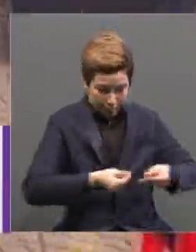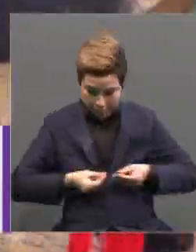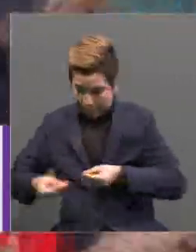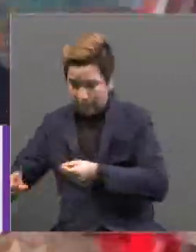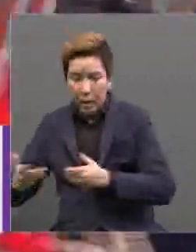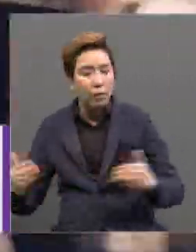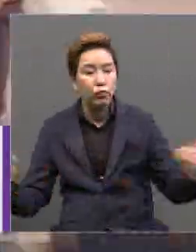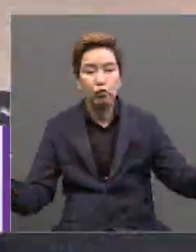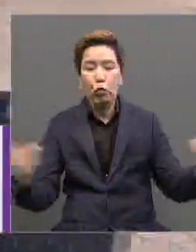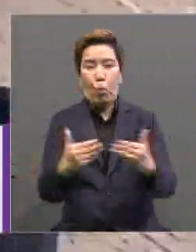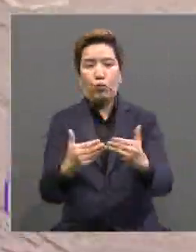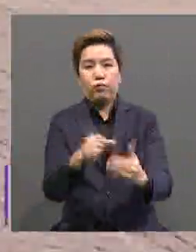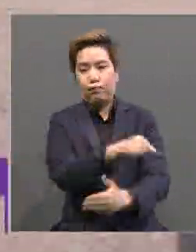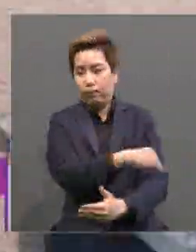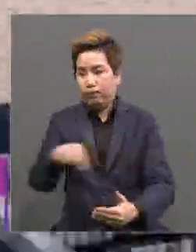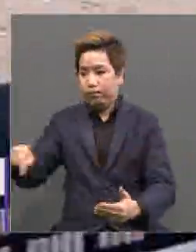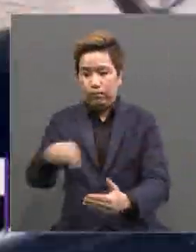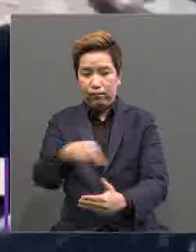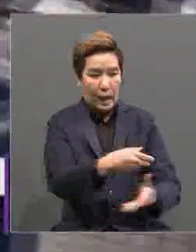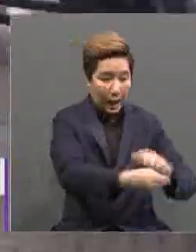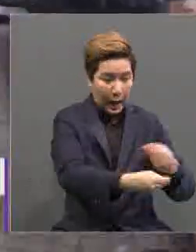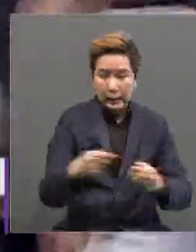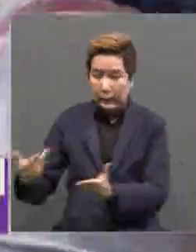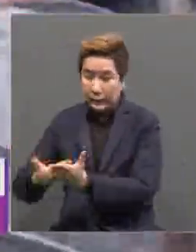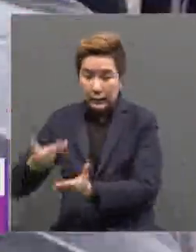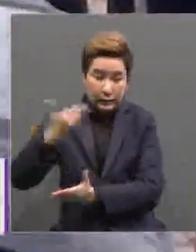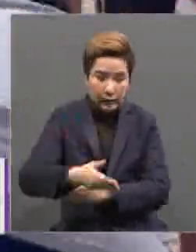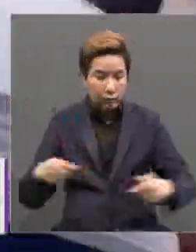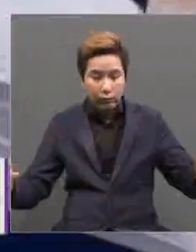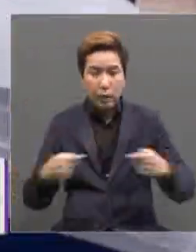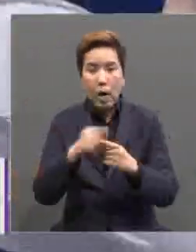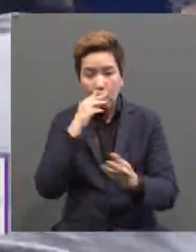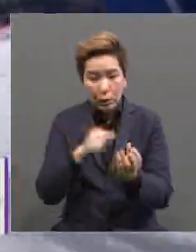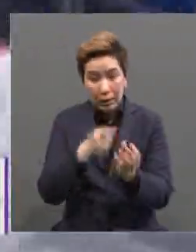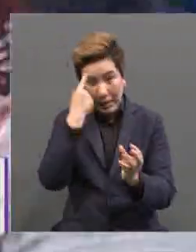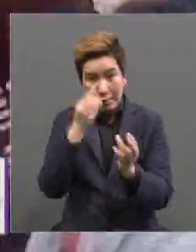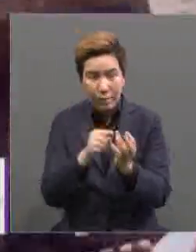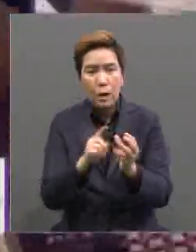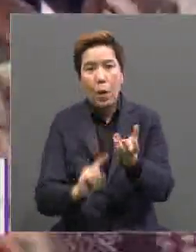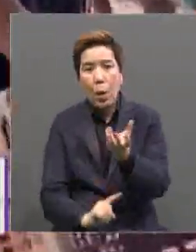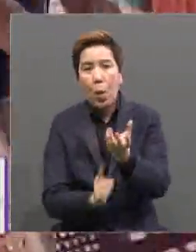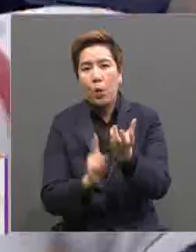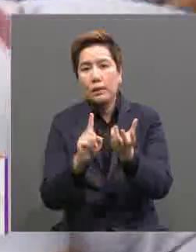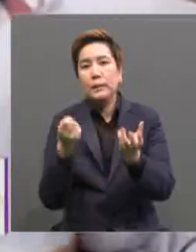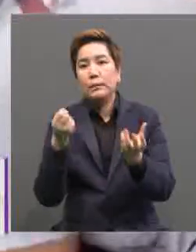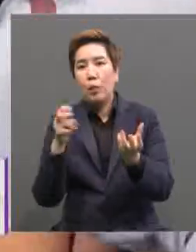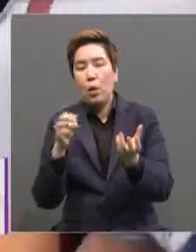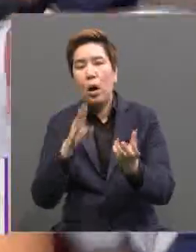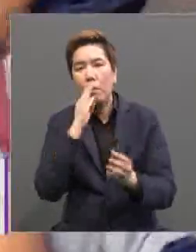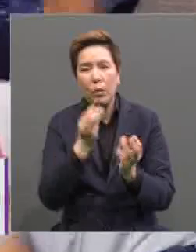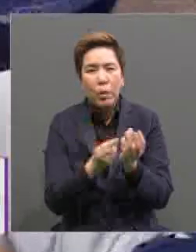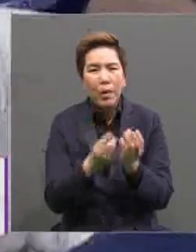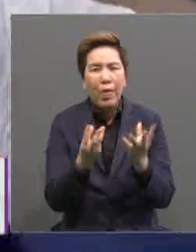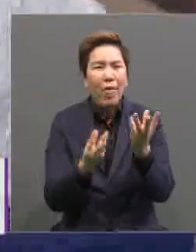กษตรกรถึงมือผู้บริโภคซึ่งราคารับซื้อเนี่ยถ้าเป็นมังคุดลูกดำค่ะราคาจะอยู่ที่กิโลกรัมละ12บาทส่